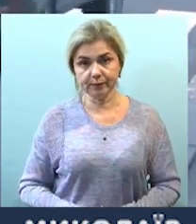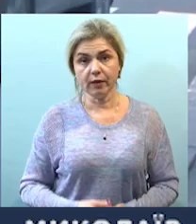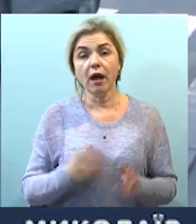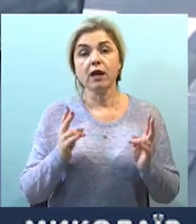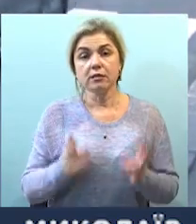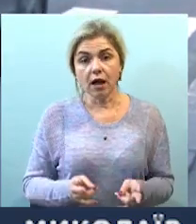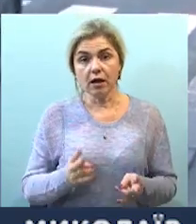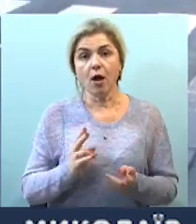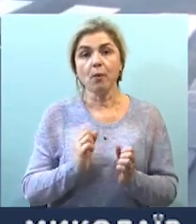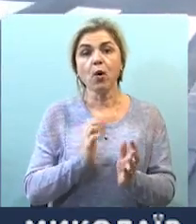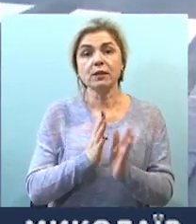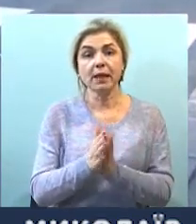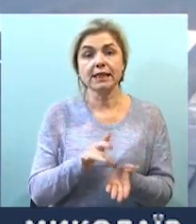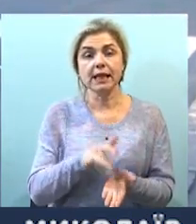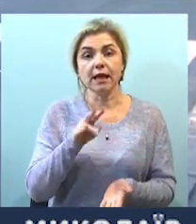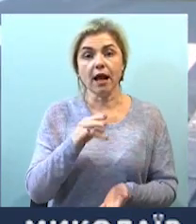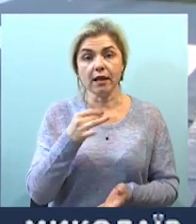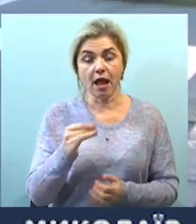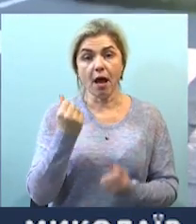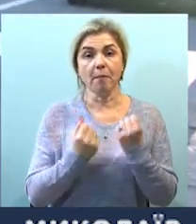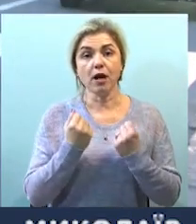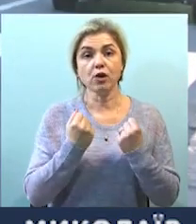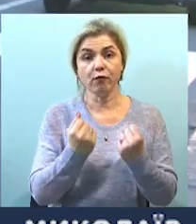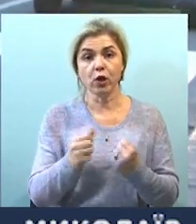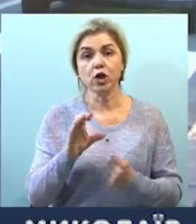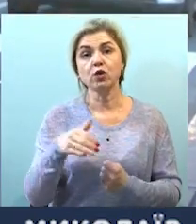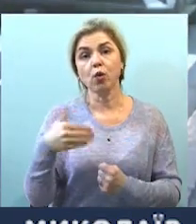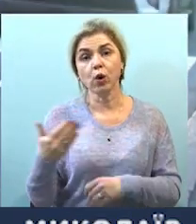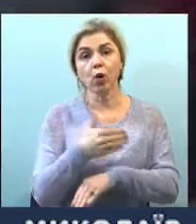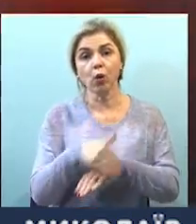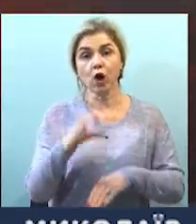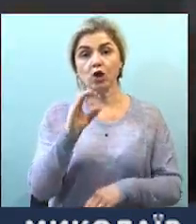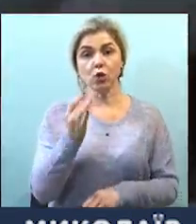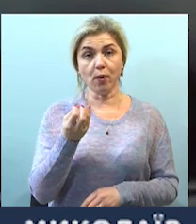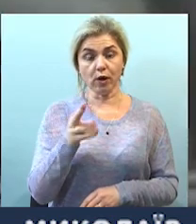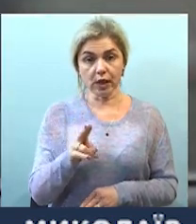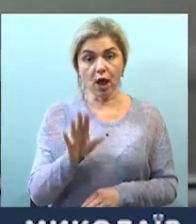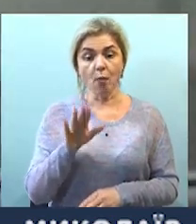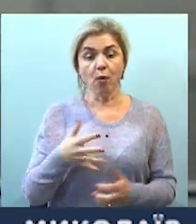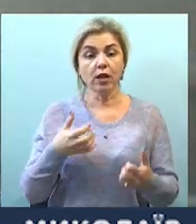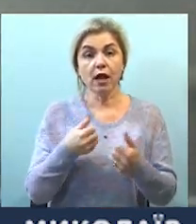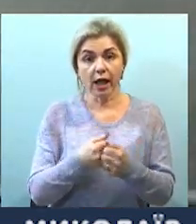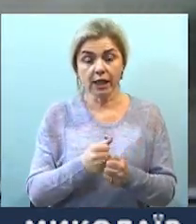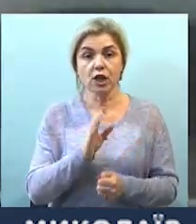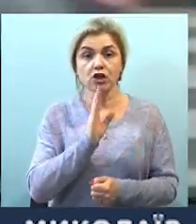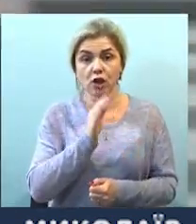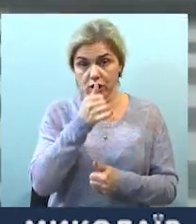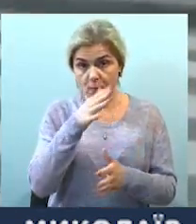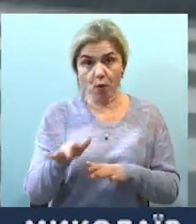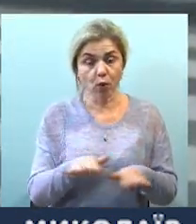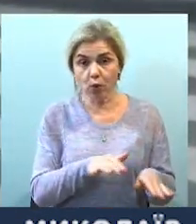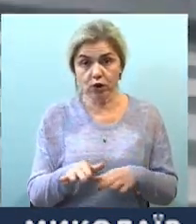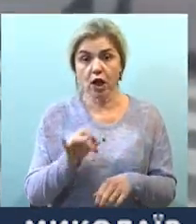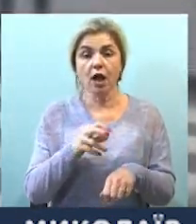Сталося це на проспекті Центральному. Авто рухалось зі сторони вулиці Соборної. Після наїзду жінка не могла рухатись, тож